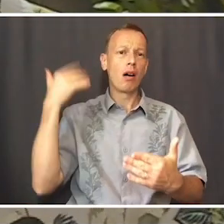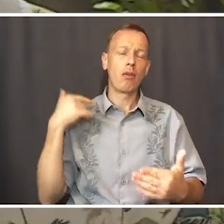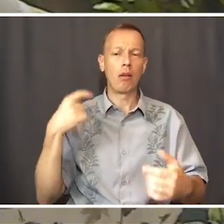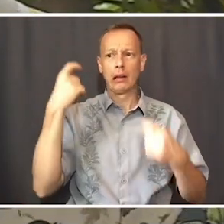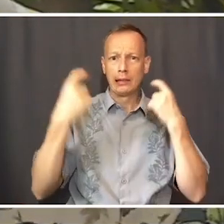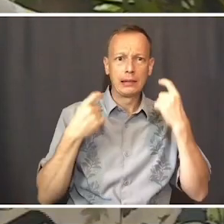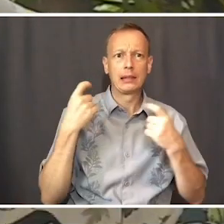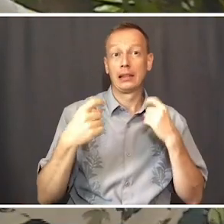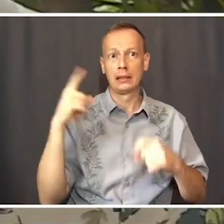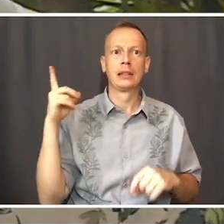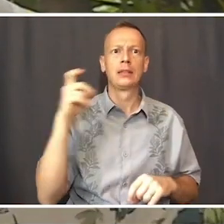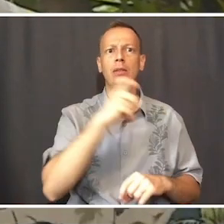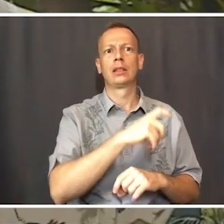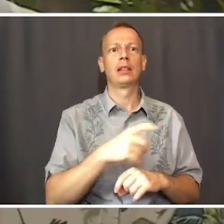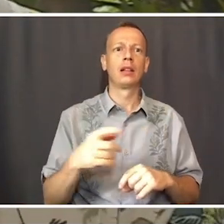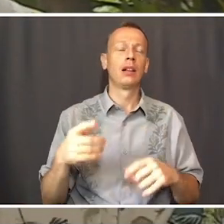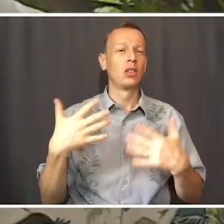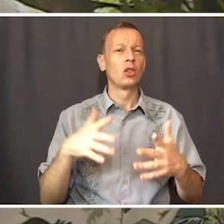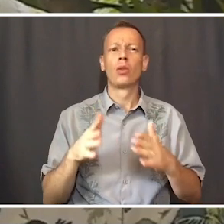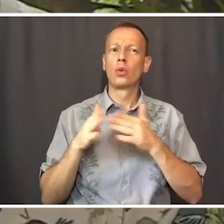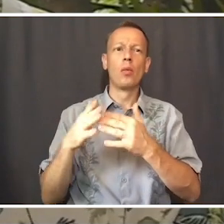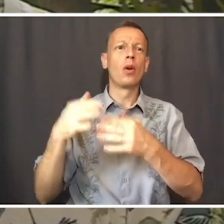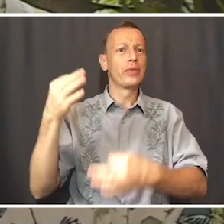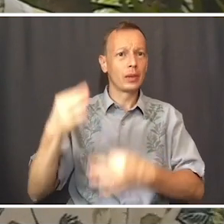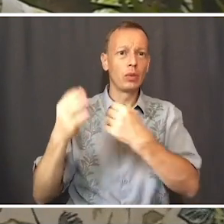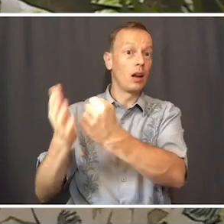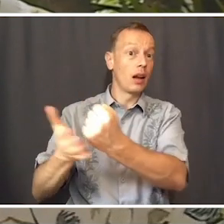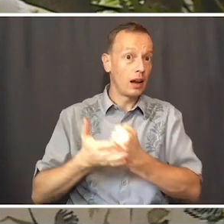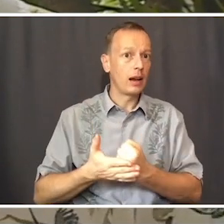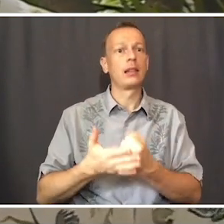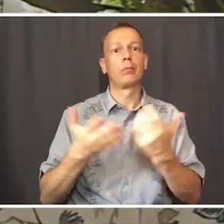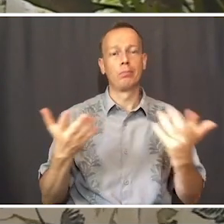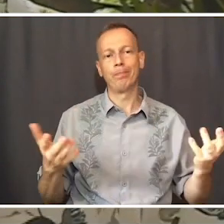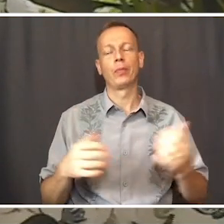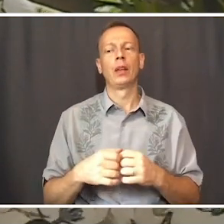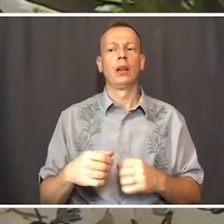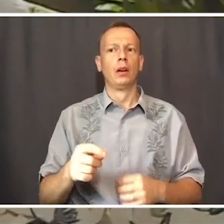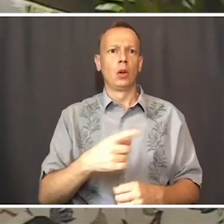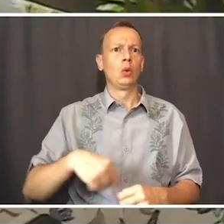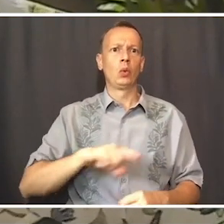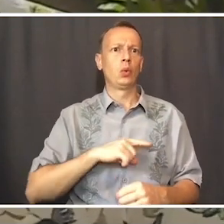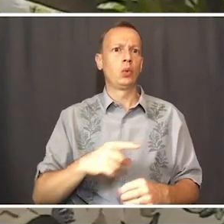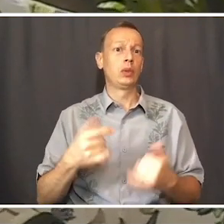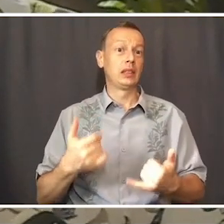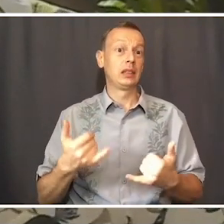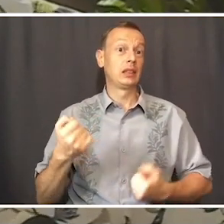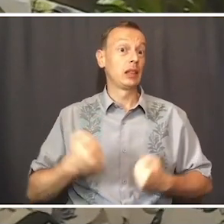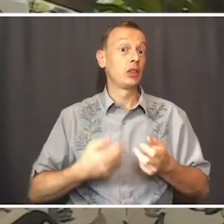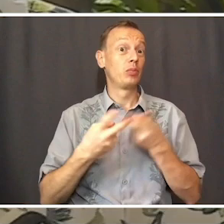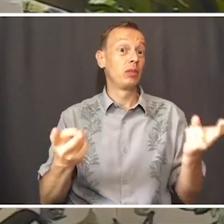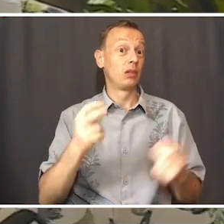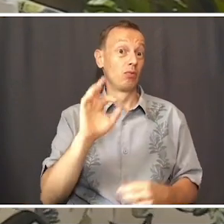fait face à des recours devant les tribunaux pour ces questions-là. Nous sommes sur un service public qui,